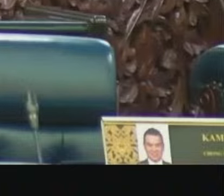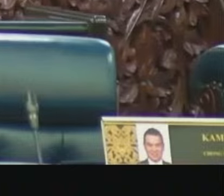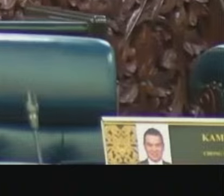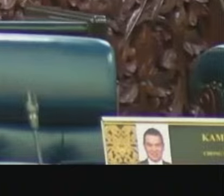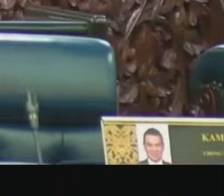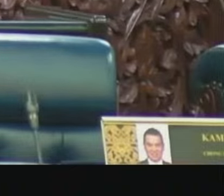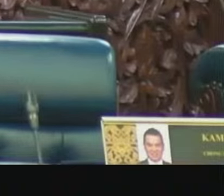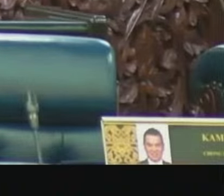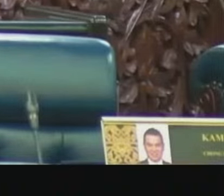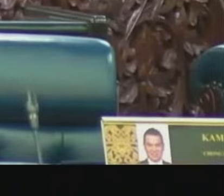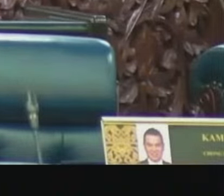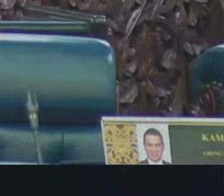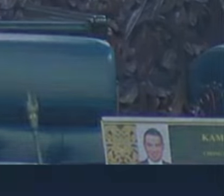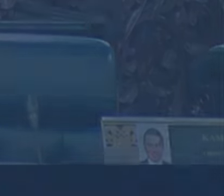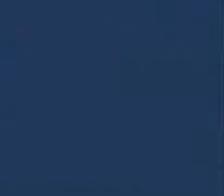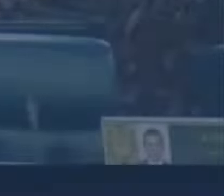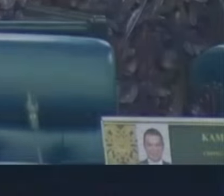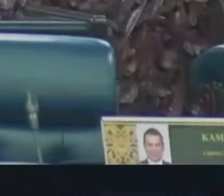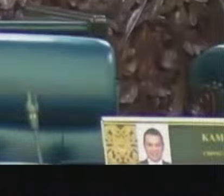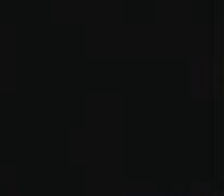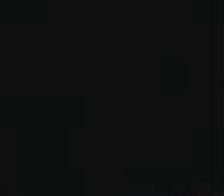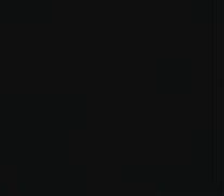tersebut sila